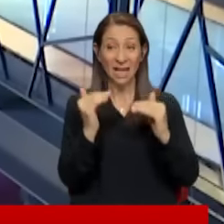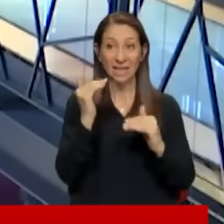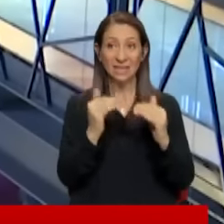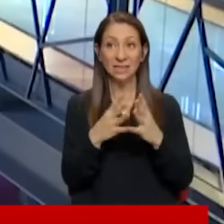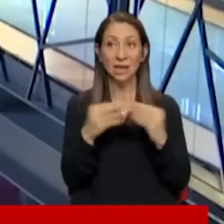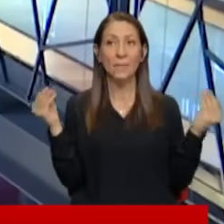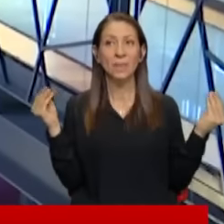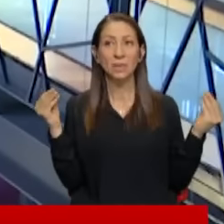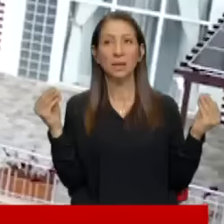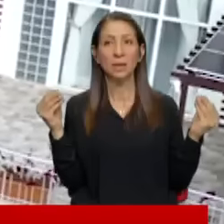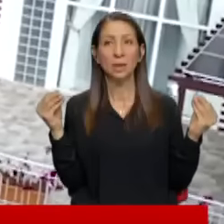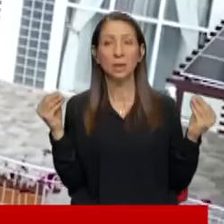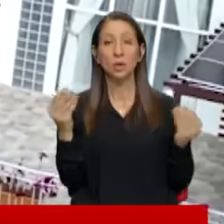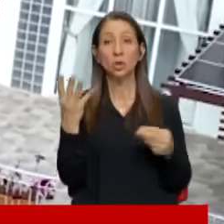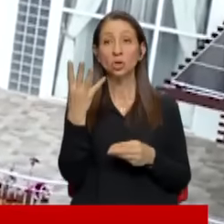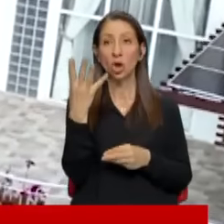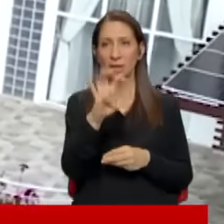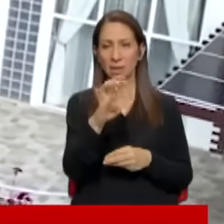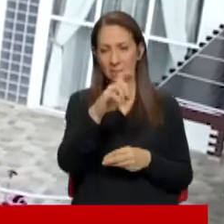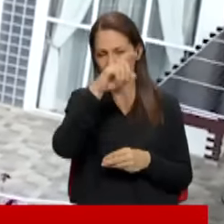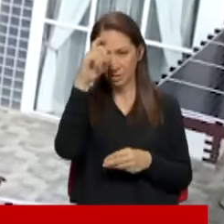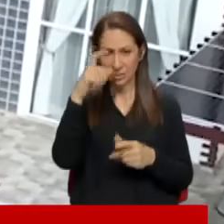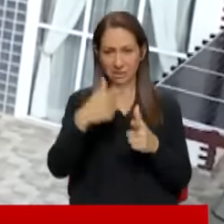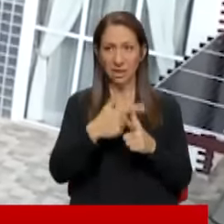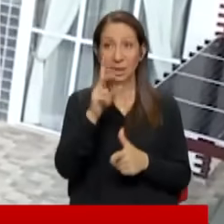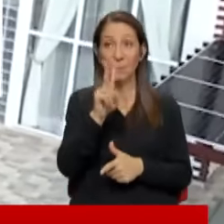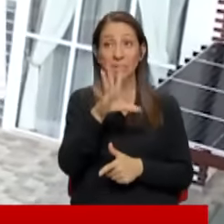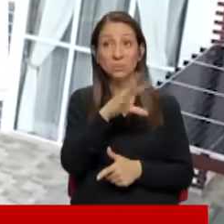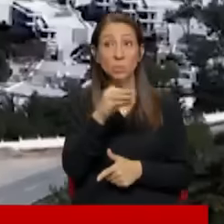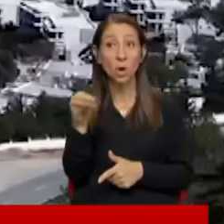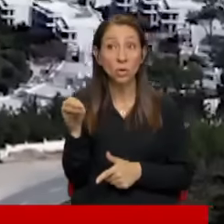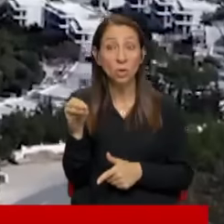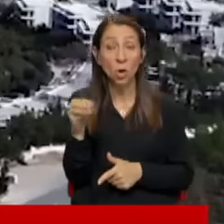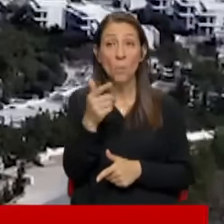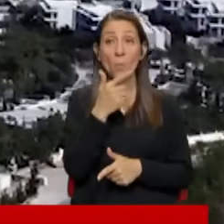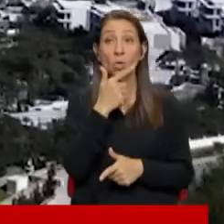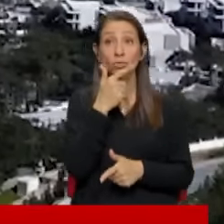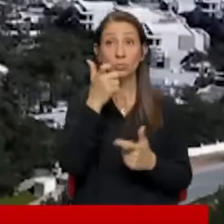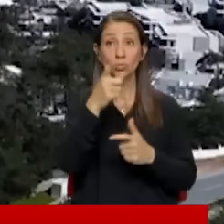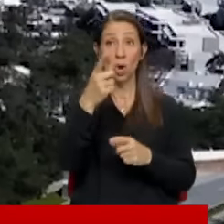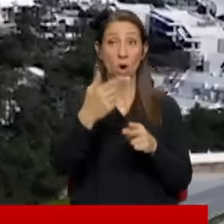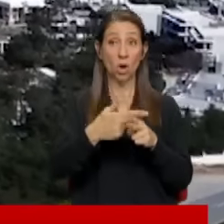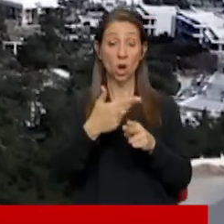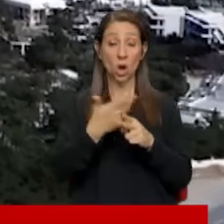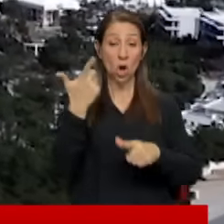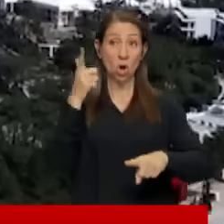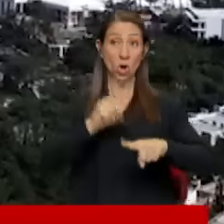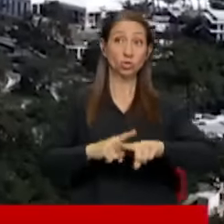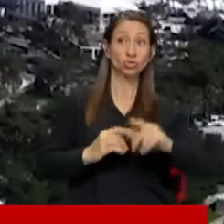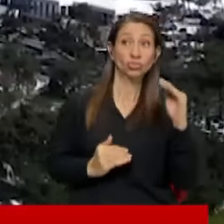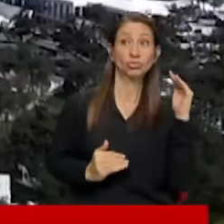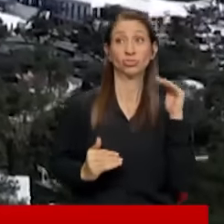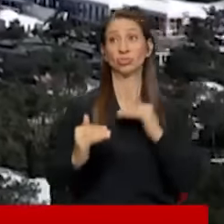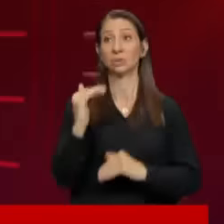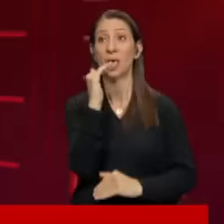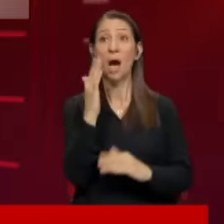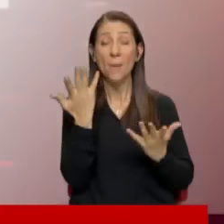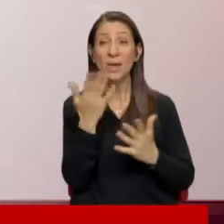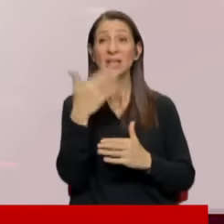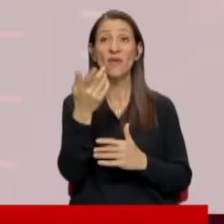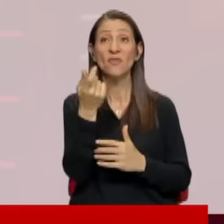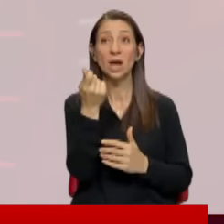dengesini yitirmiş durumdayız. 4 aylık yazlık kirası 25 milyon lira. Bodrum'daki bu örnek lüksün sınırını zorluyor ama